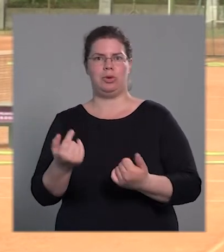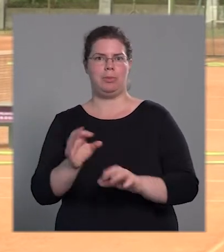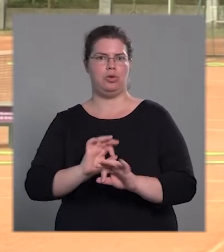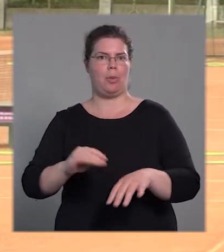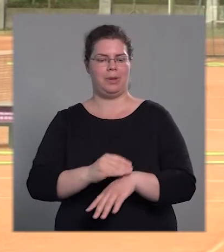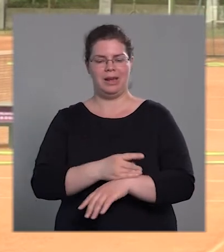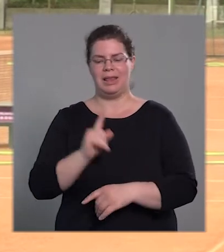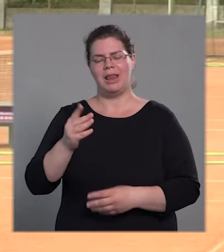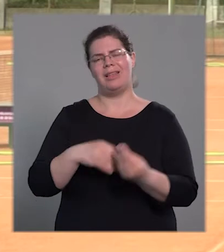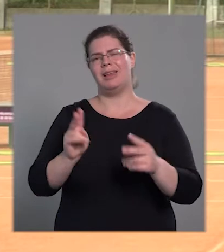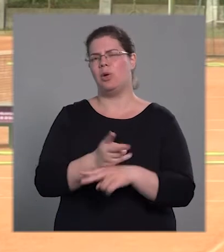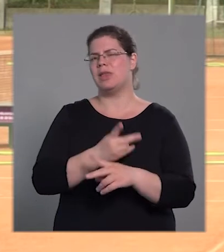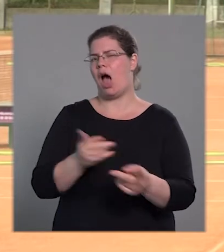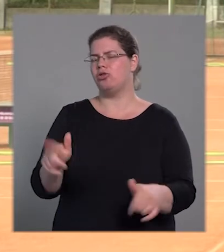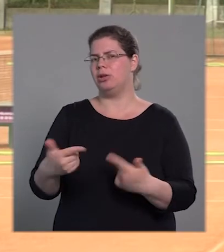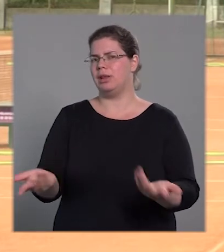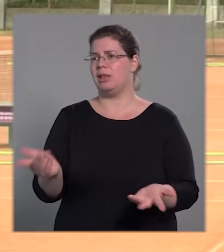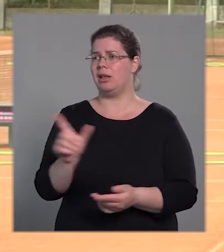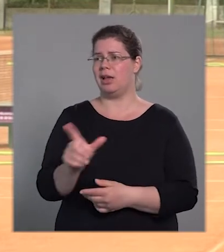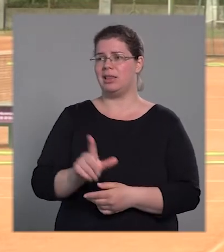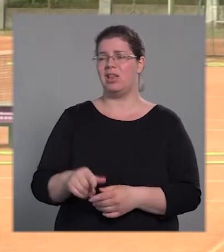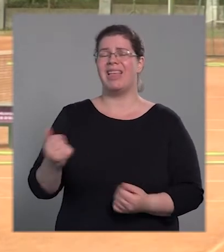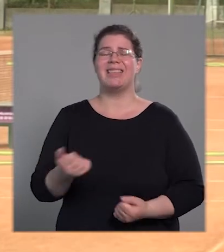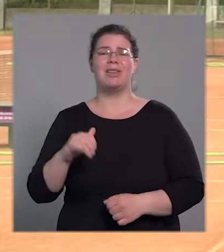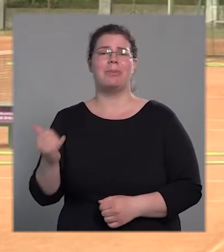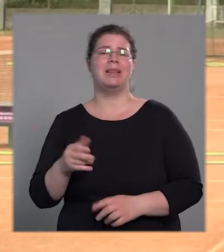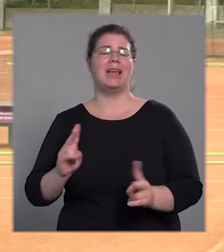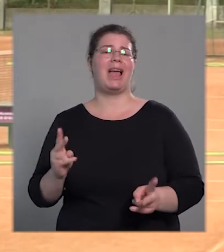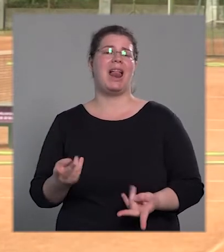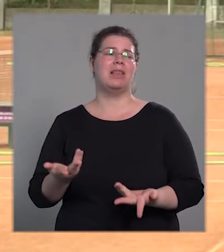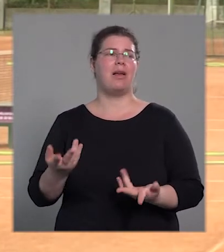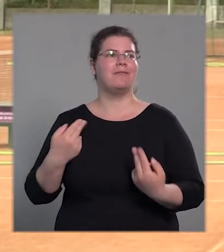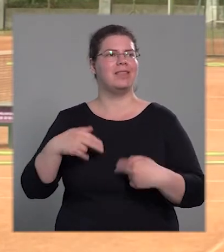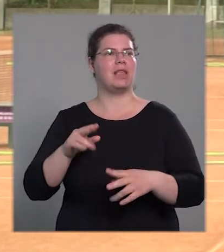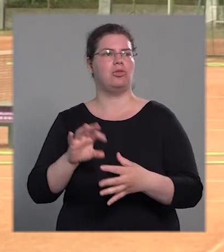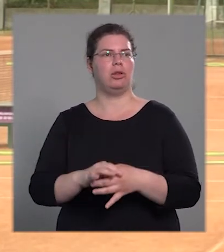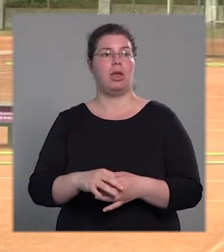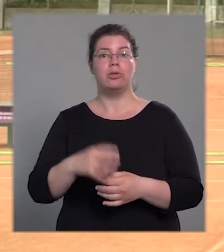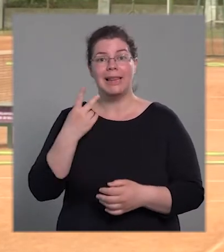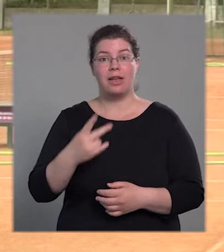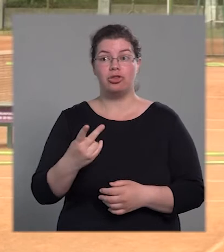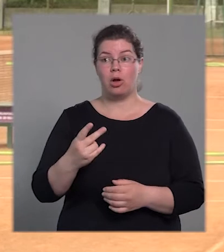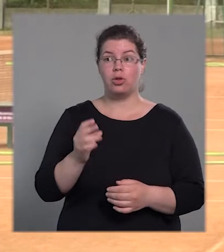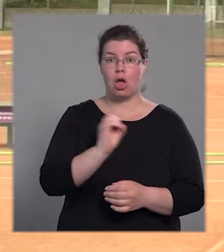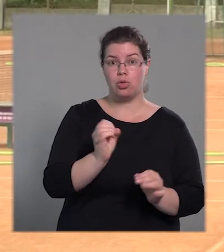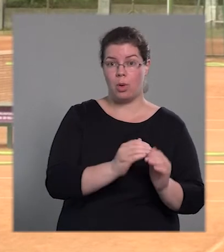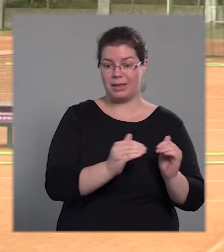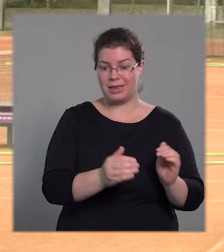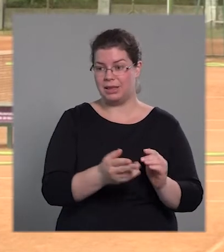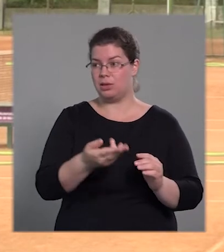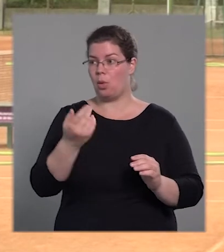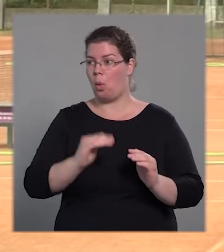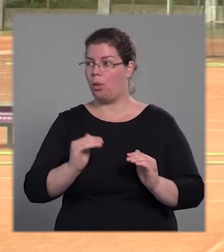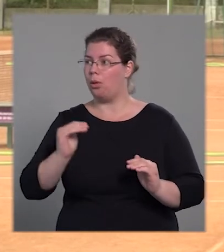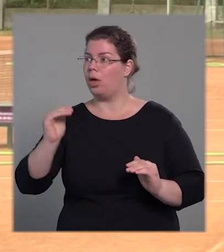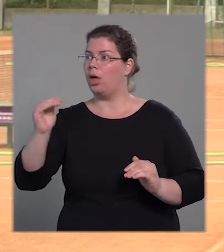azért összehasonlíthatatlan a kettő. Az egy edzőnek mindig szükséges az a visszacsatolás, hogy lássa azt, hogy a nulla szintről hogyan lehet eljutni egy